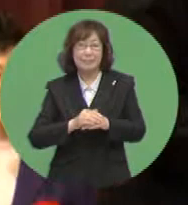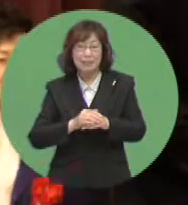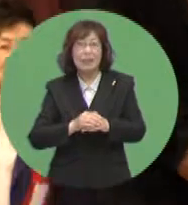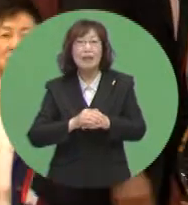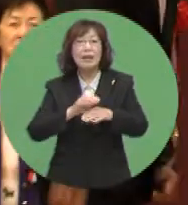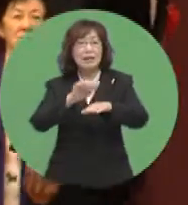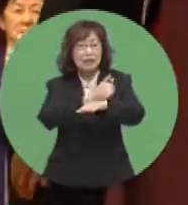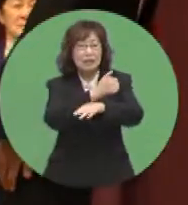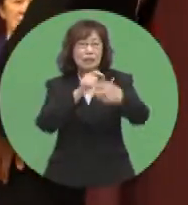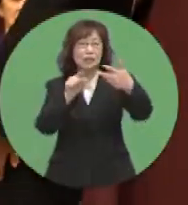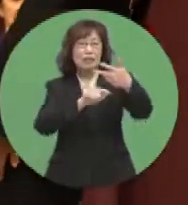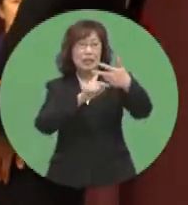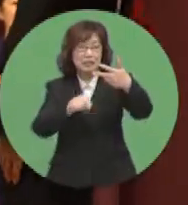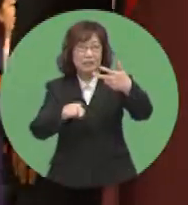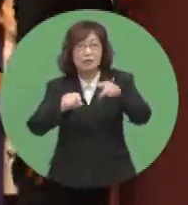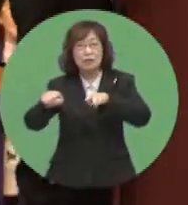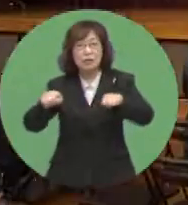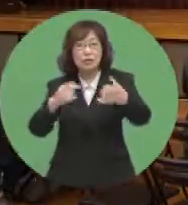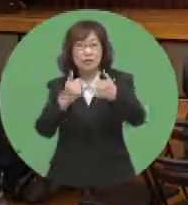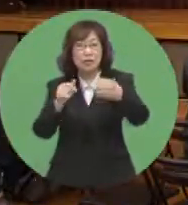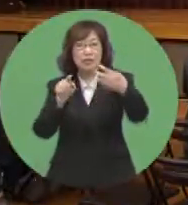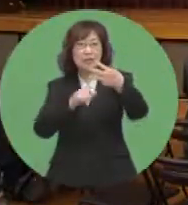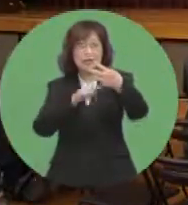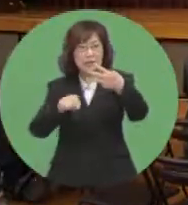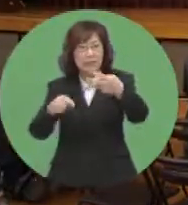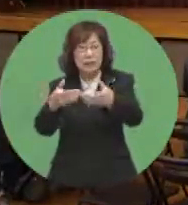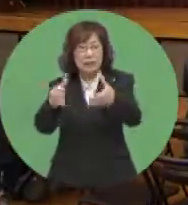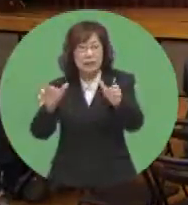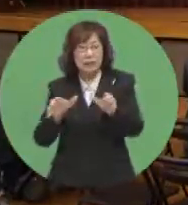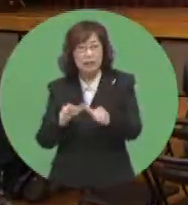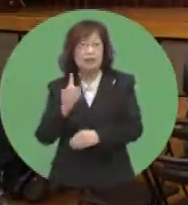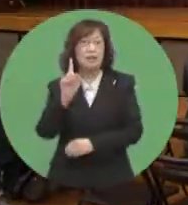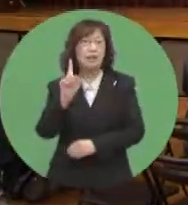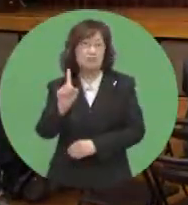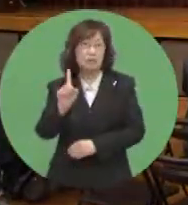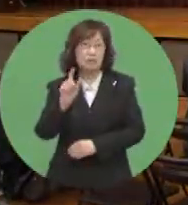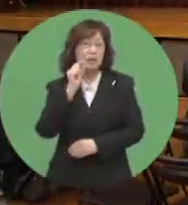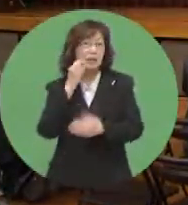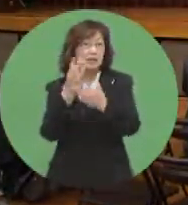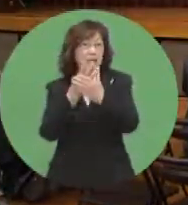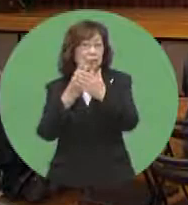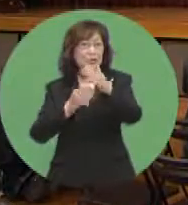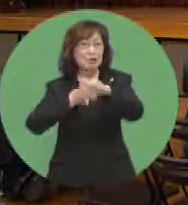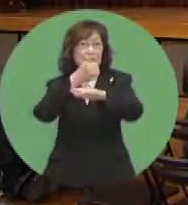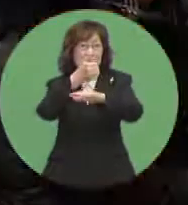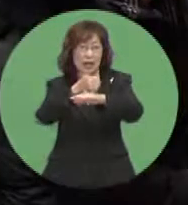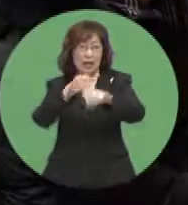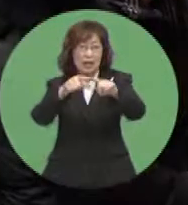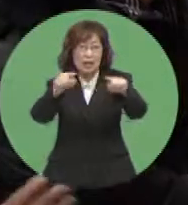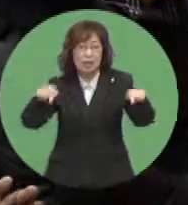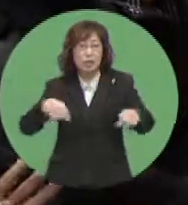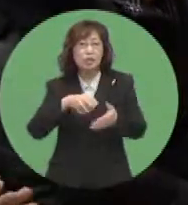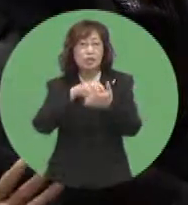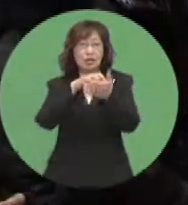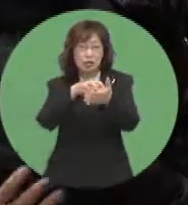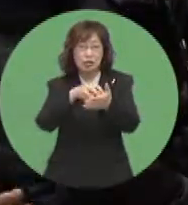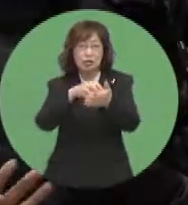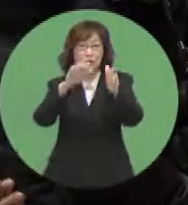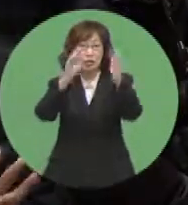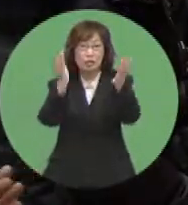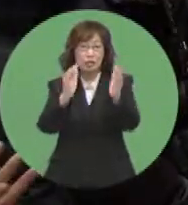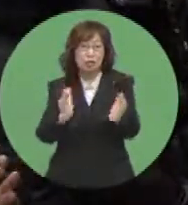者と3人の指導者、1つの団体が受賞し、飯泉知事から表彰状とトロフィーが贈られました